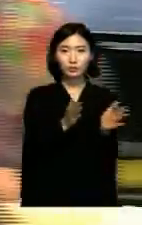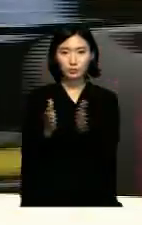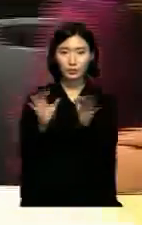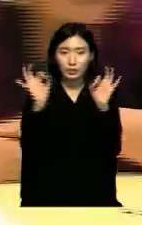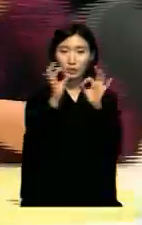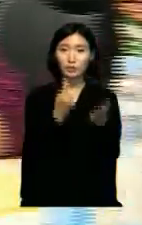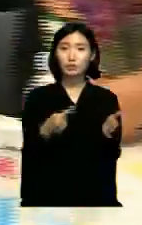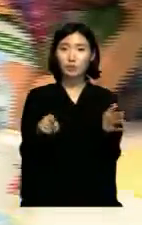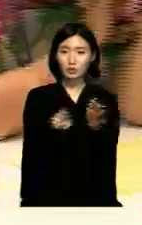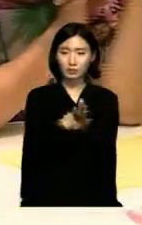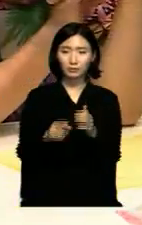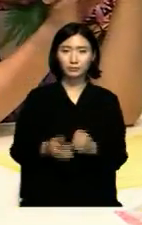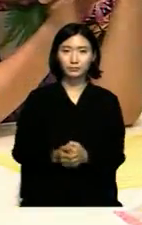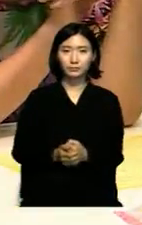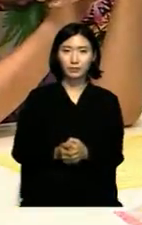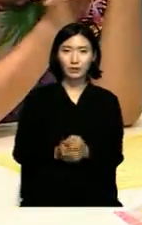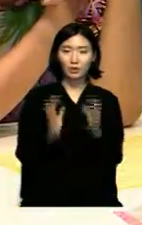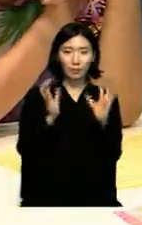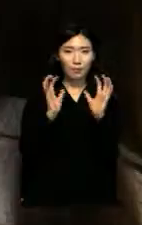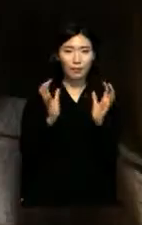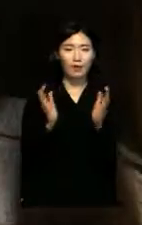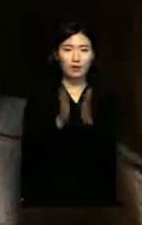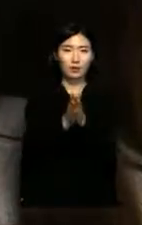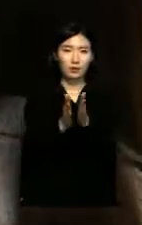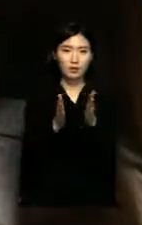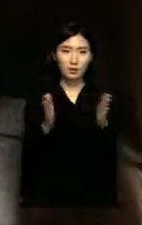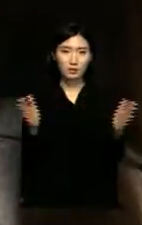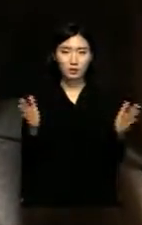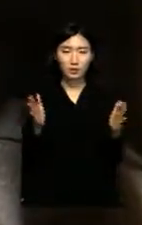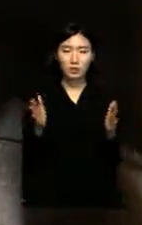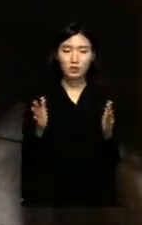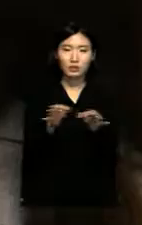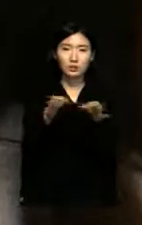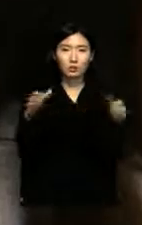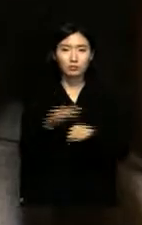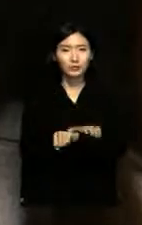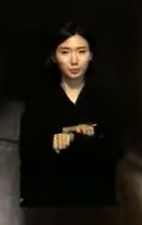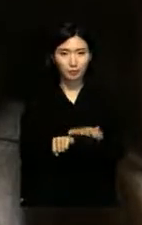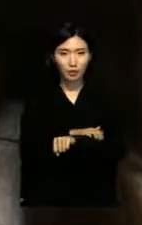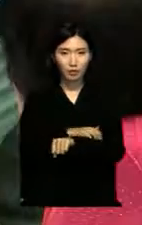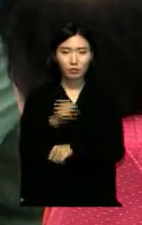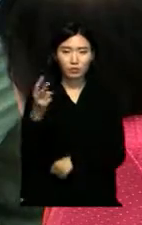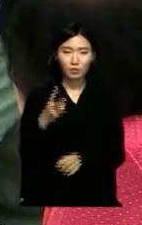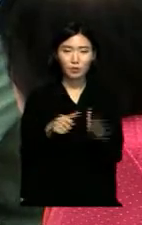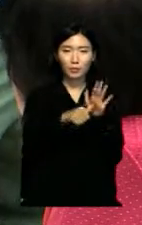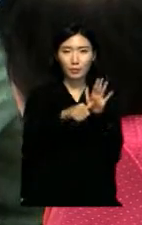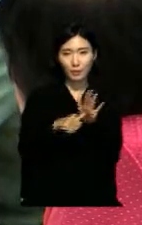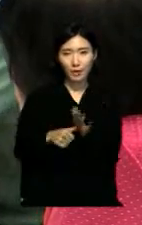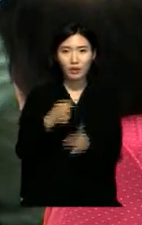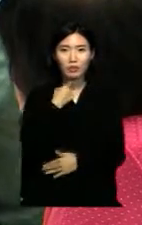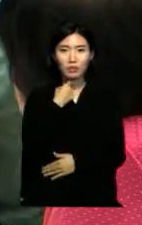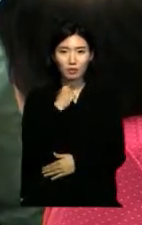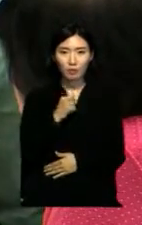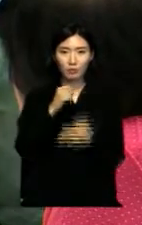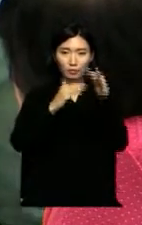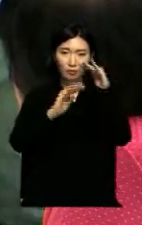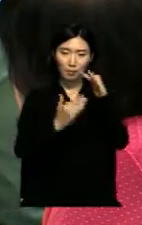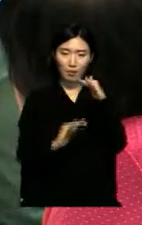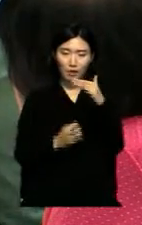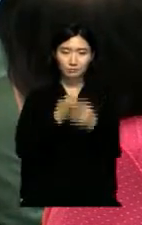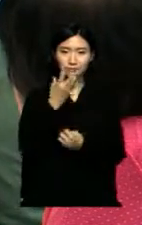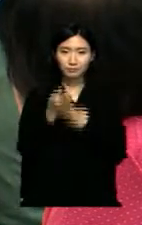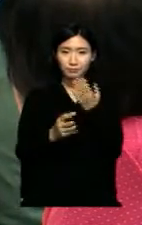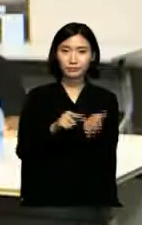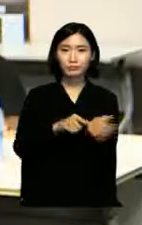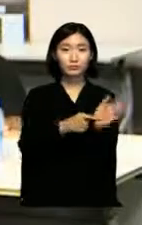위해서입니다. 토론회가 시작되자마자 그동안 불편했던 그리고 참고 인내했던 속내를 가감없이